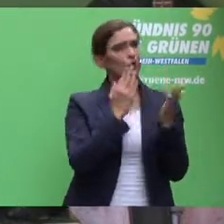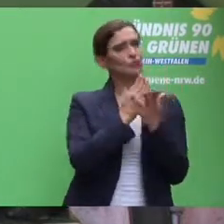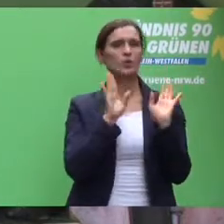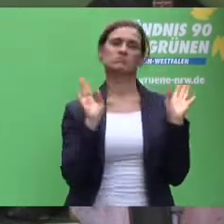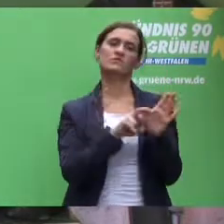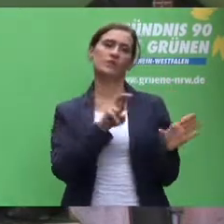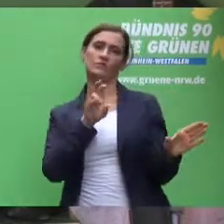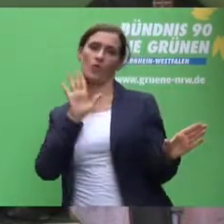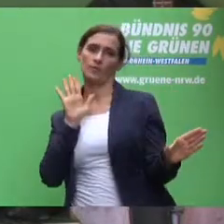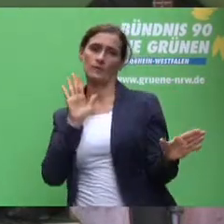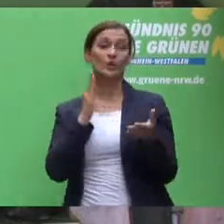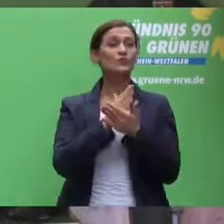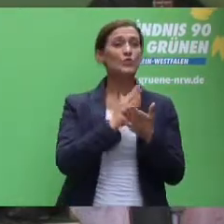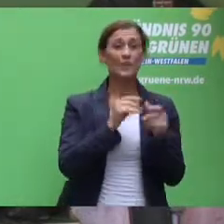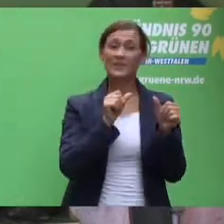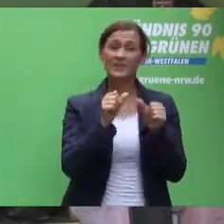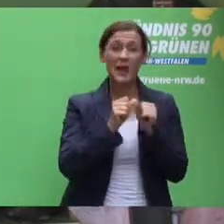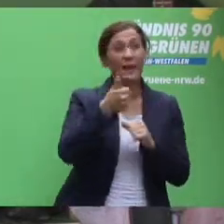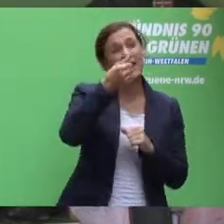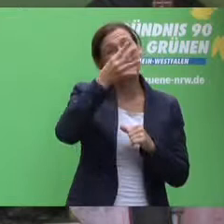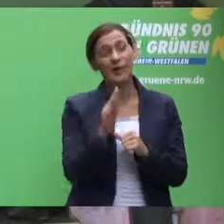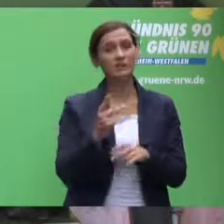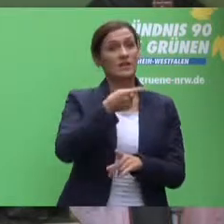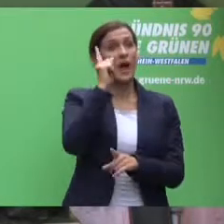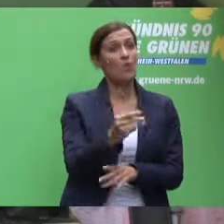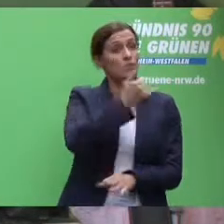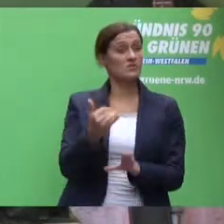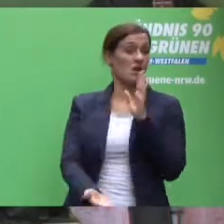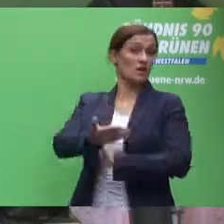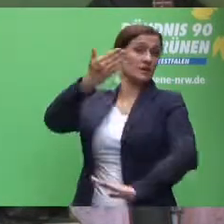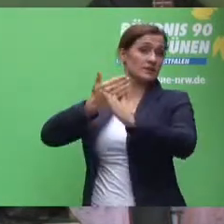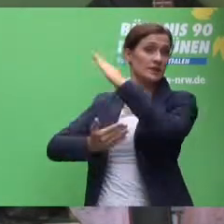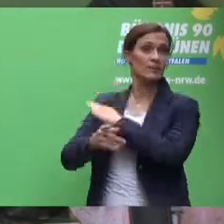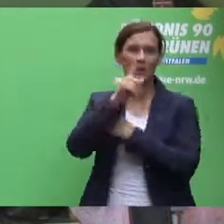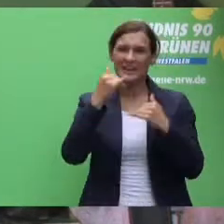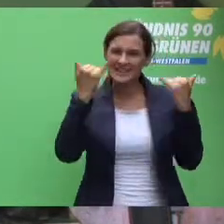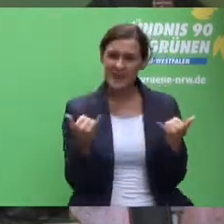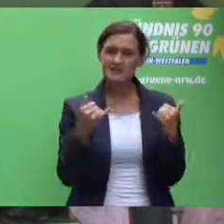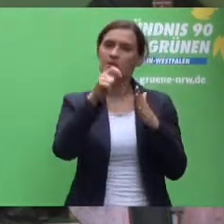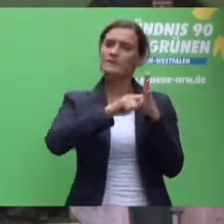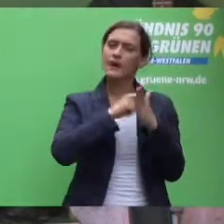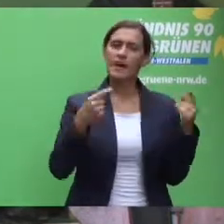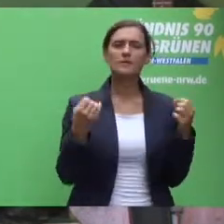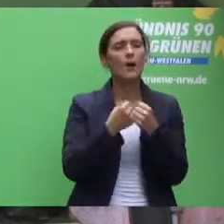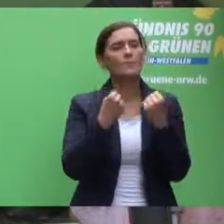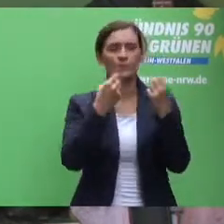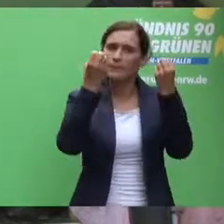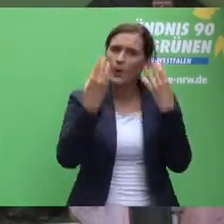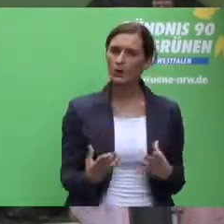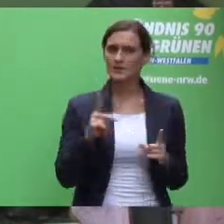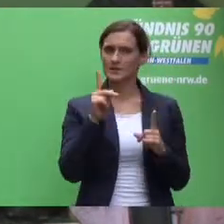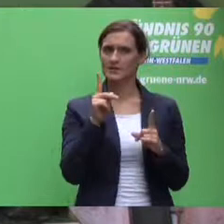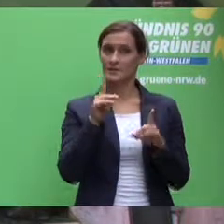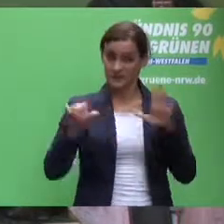guten Vierteljahrhundert. Und wenn in dieser Situation des Wahlkampfes plötzlich daran gegangen wird,